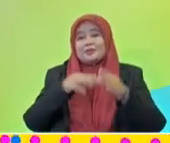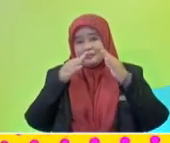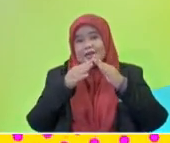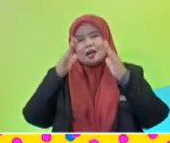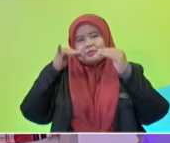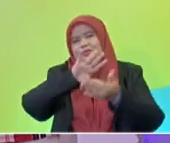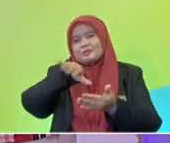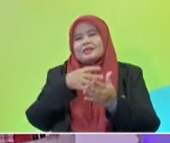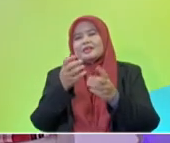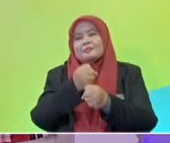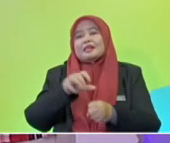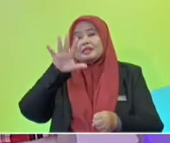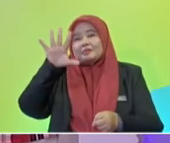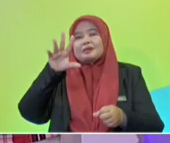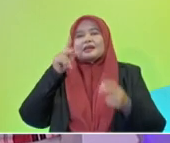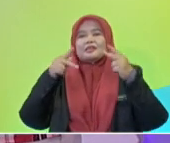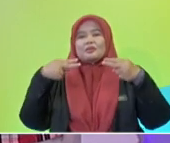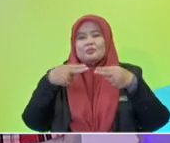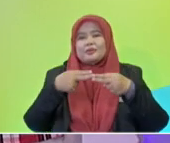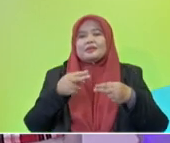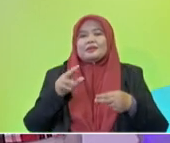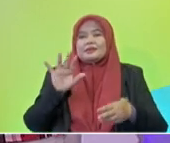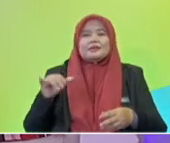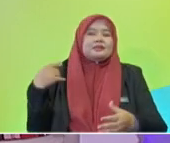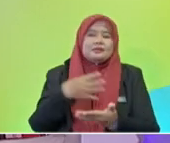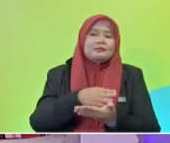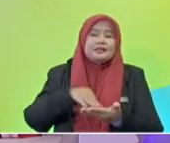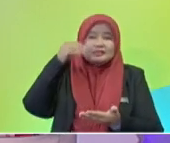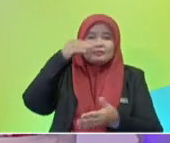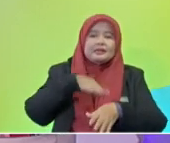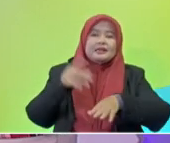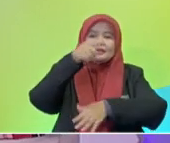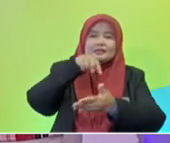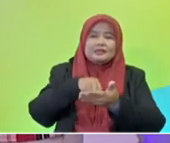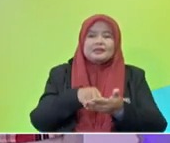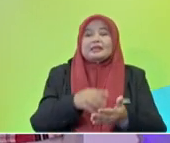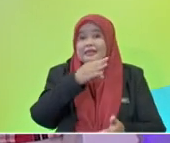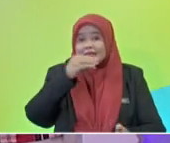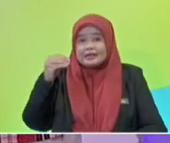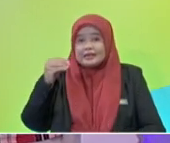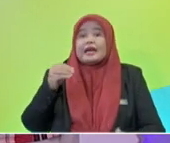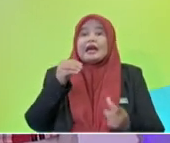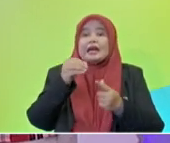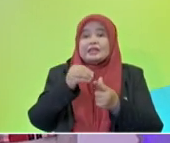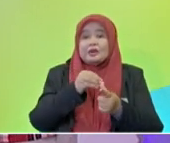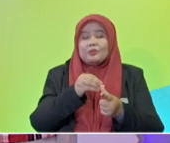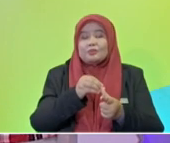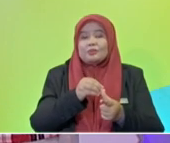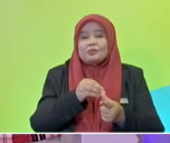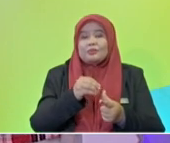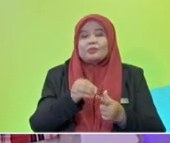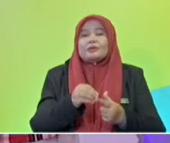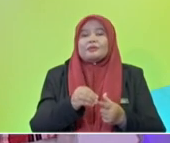harap semua dapat lima kata hubung yang kita belajar pada hari ini iaitu Cikgu ulang sekali lagi dan atau